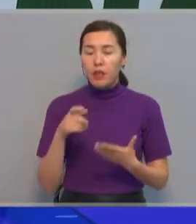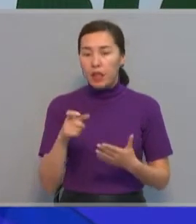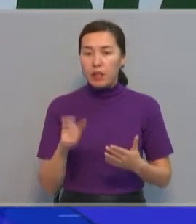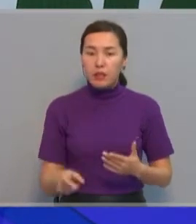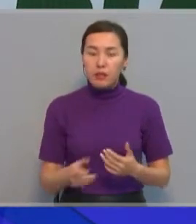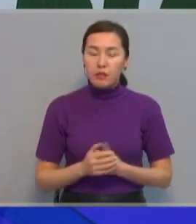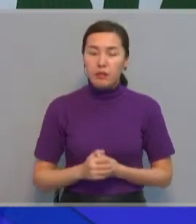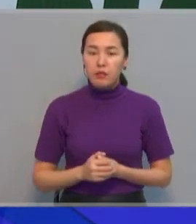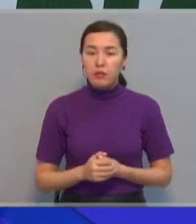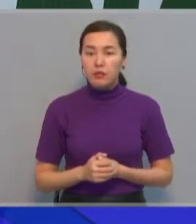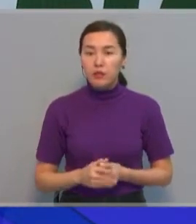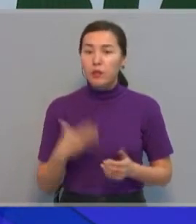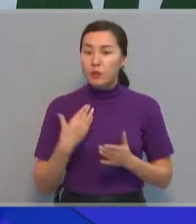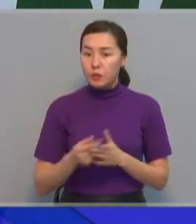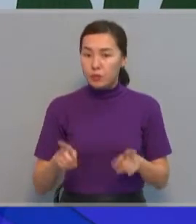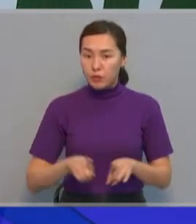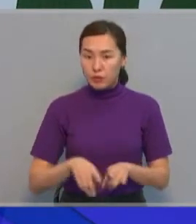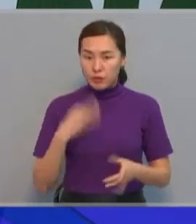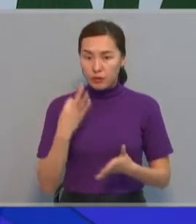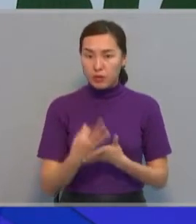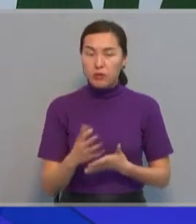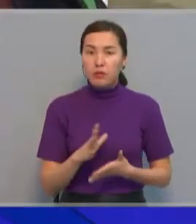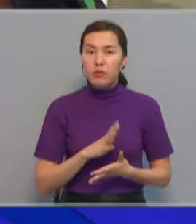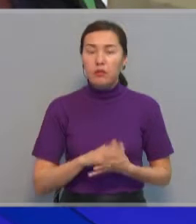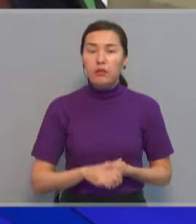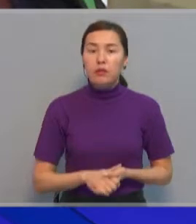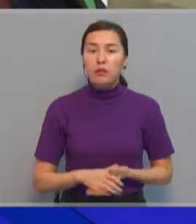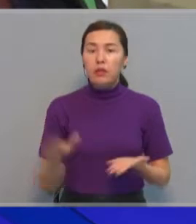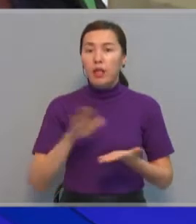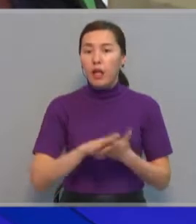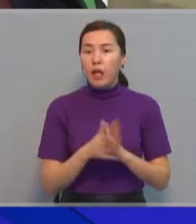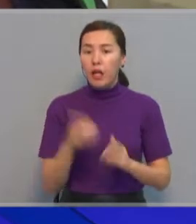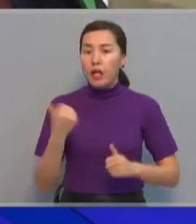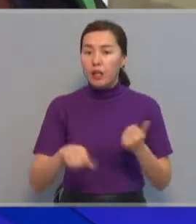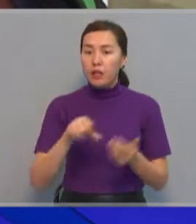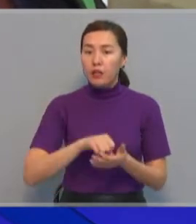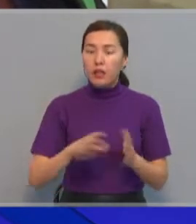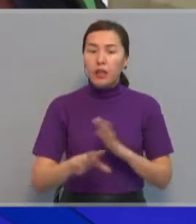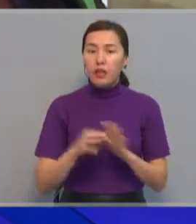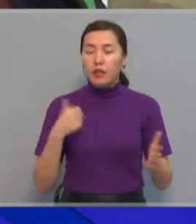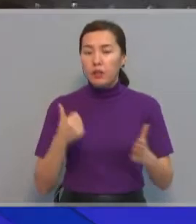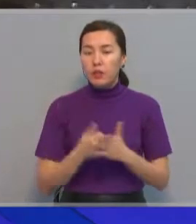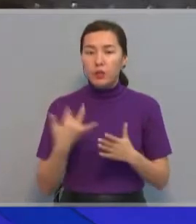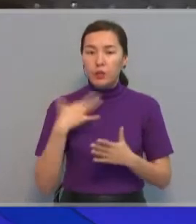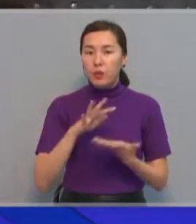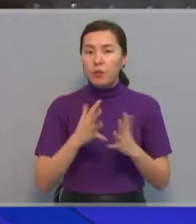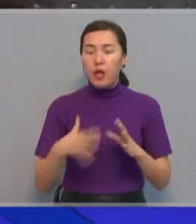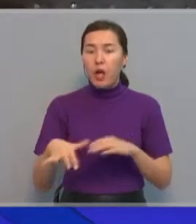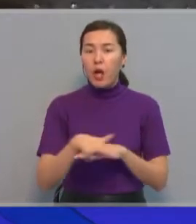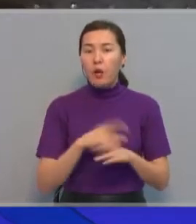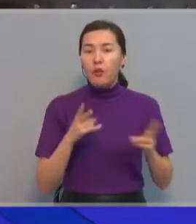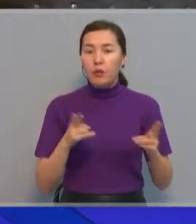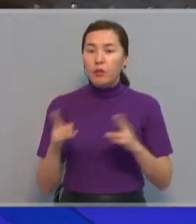үміткерлер өз дәрежемізде жауапты бере білдік. Саяси додаға қатысушылар сайлауға дейін бірнеше ауылдарды